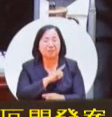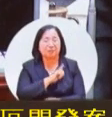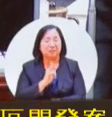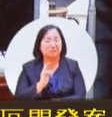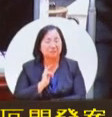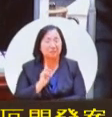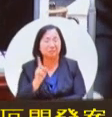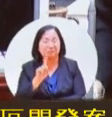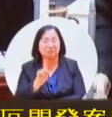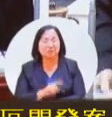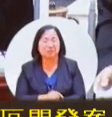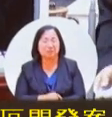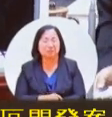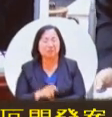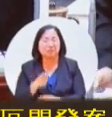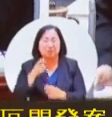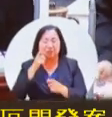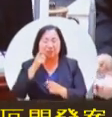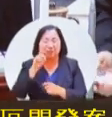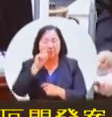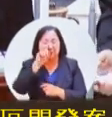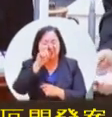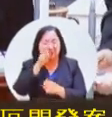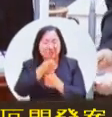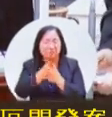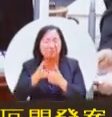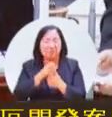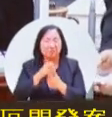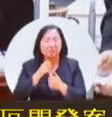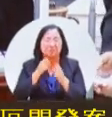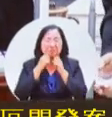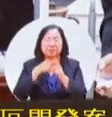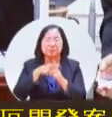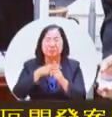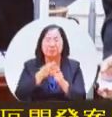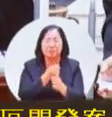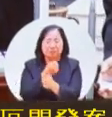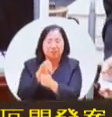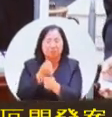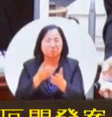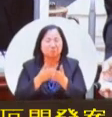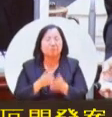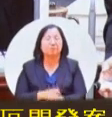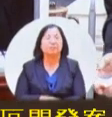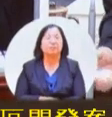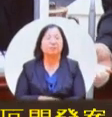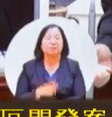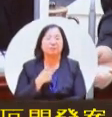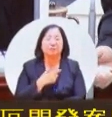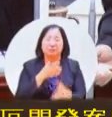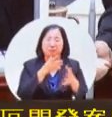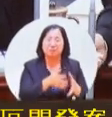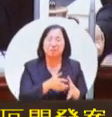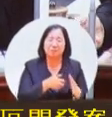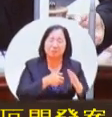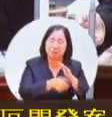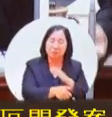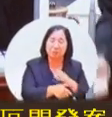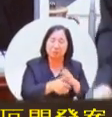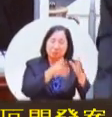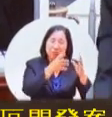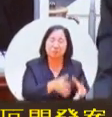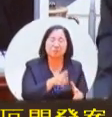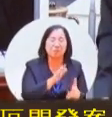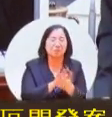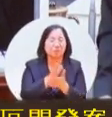质。 我们会跟工业局强烈来要求，希望在建厂的前面的入园的标准上面，跟未来